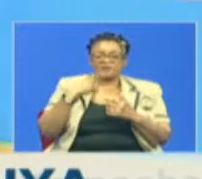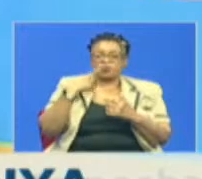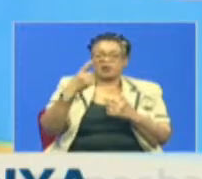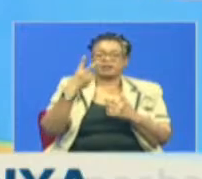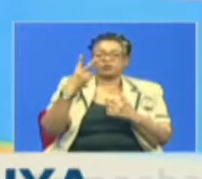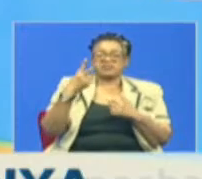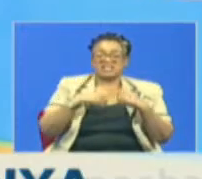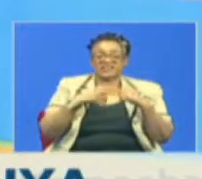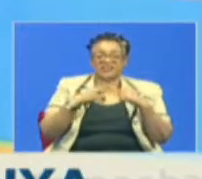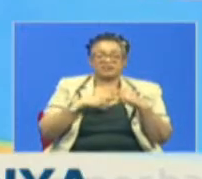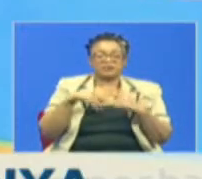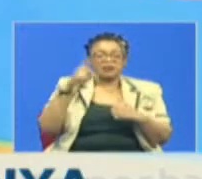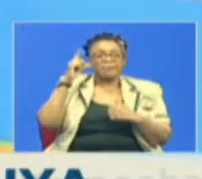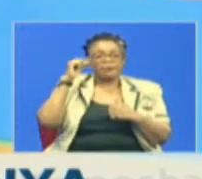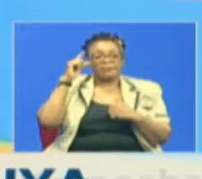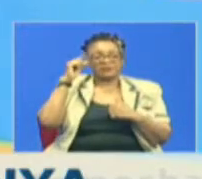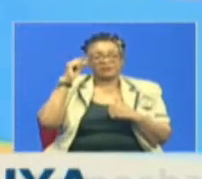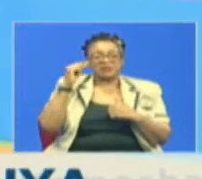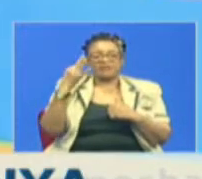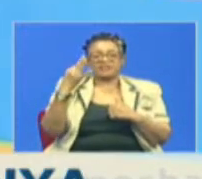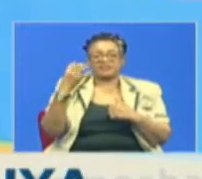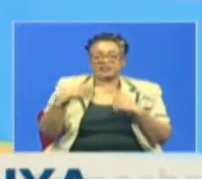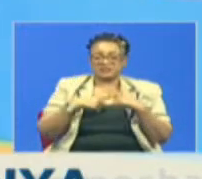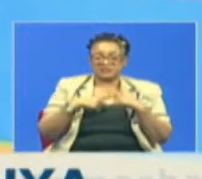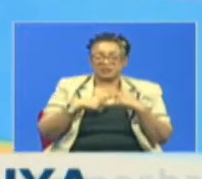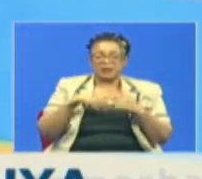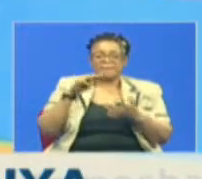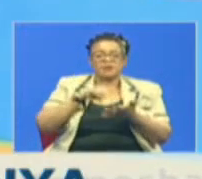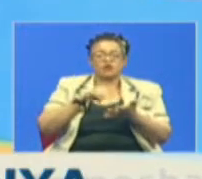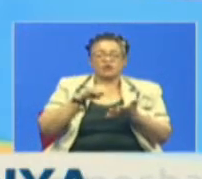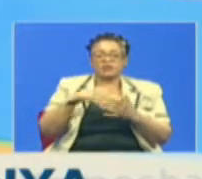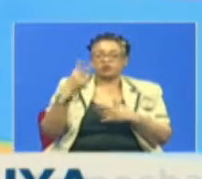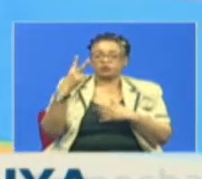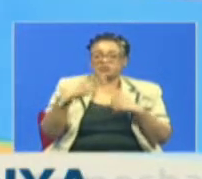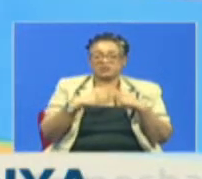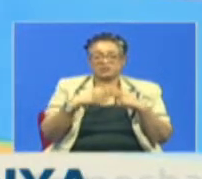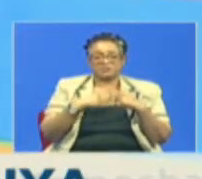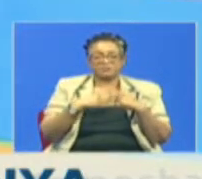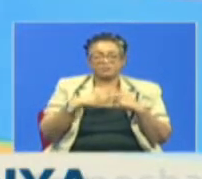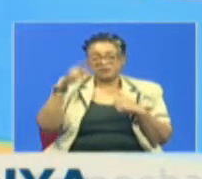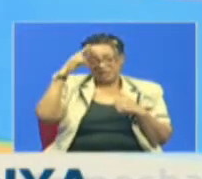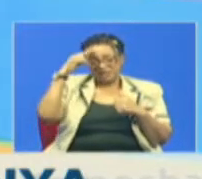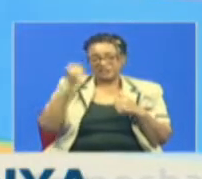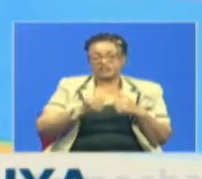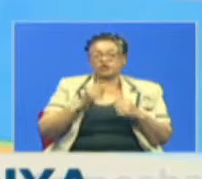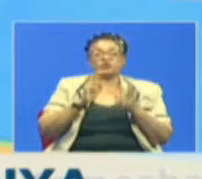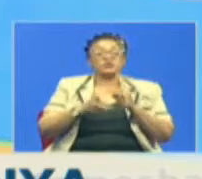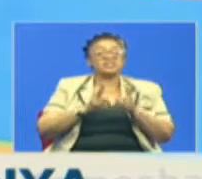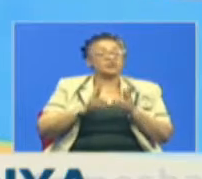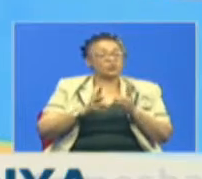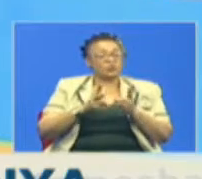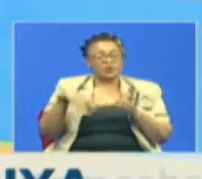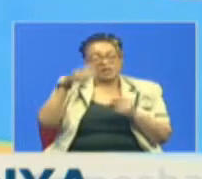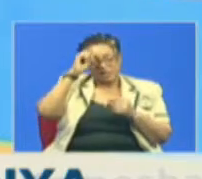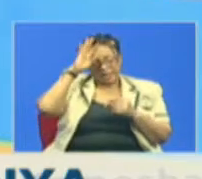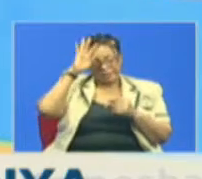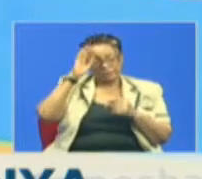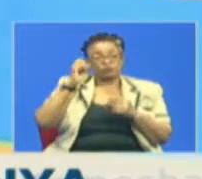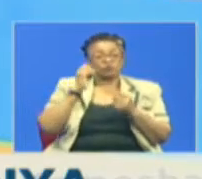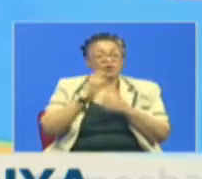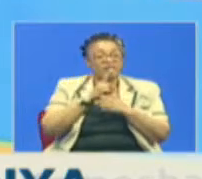127, Mombasa having 36, Migori 29, Kajiado 22, Kiambu 12,